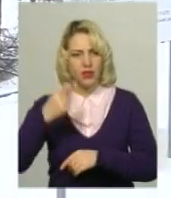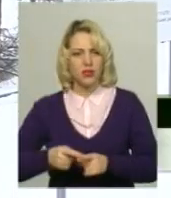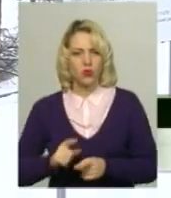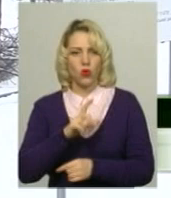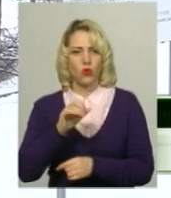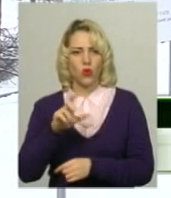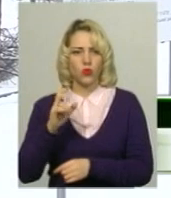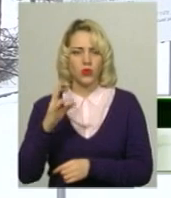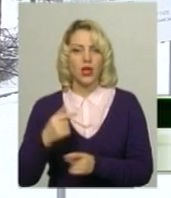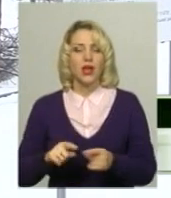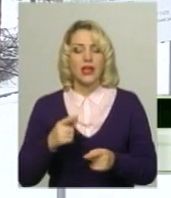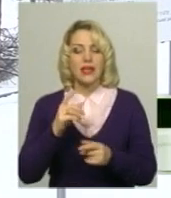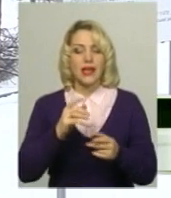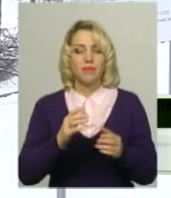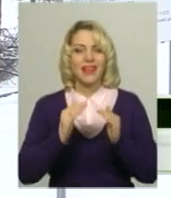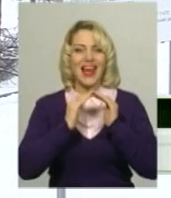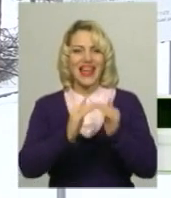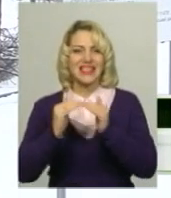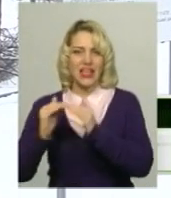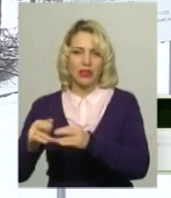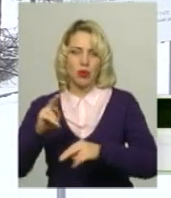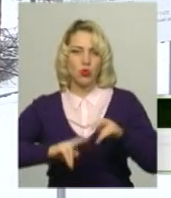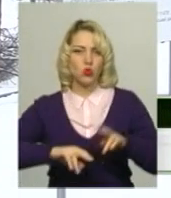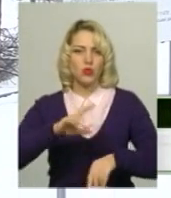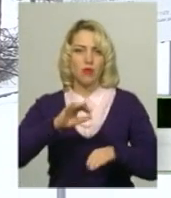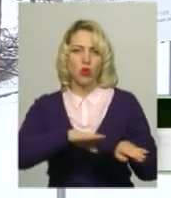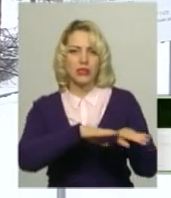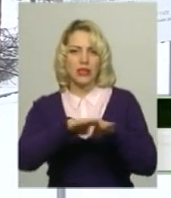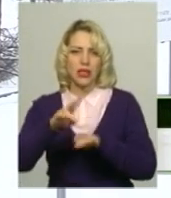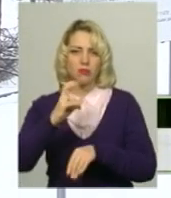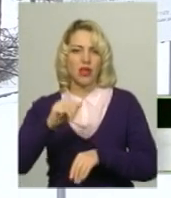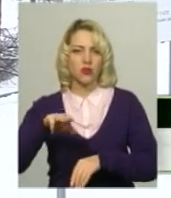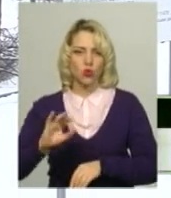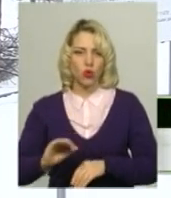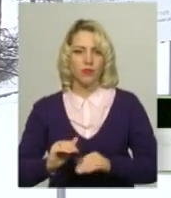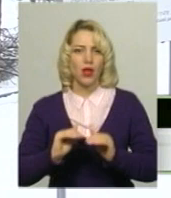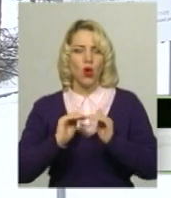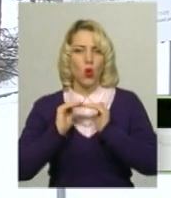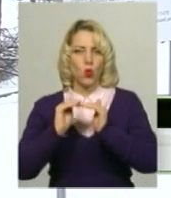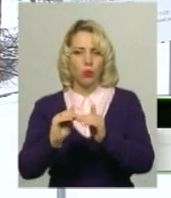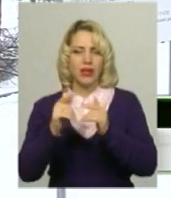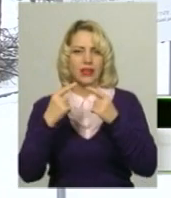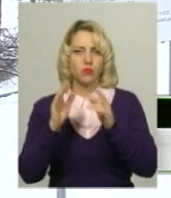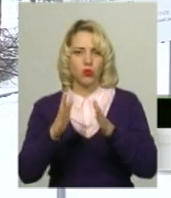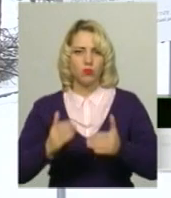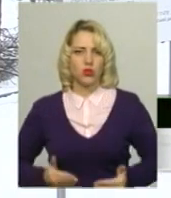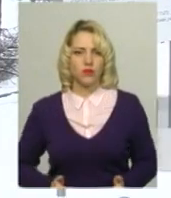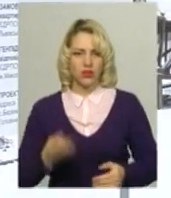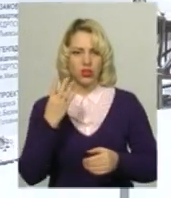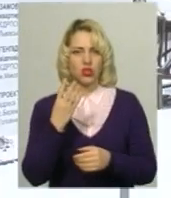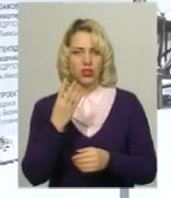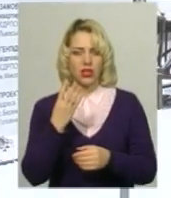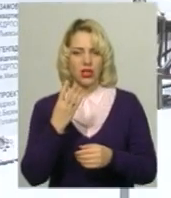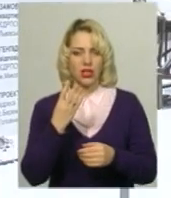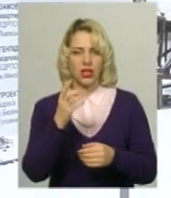Казарми будуються по стандартам НАТО, кубрик, де буде проживати 4 контрактщика.